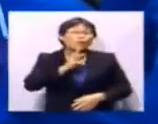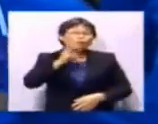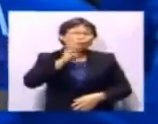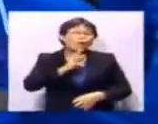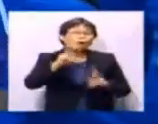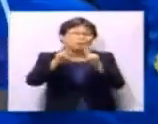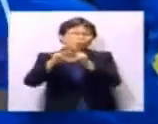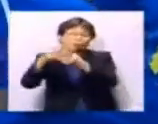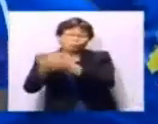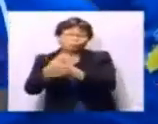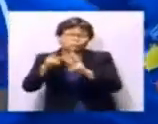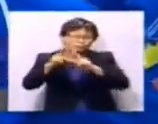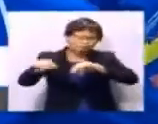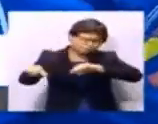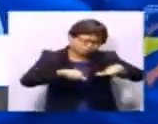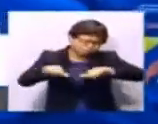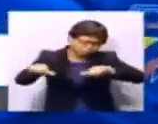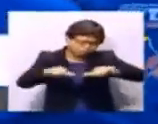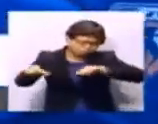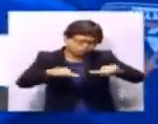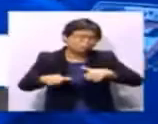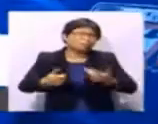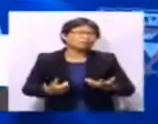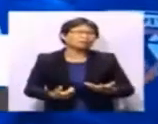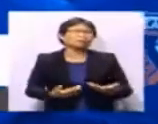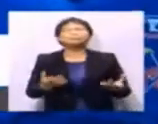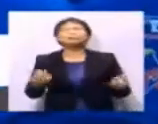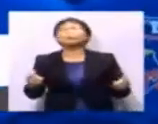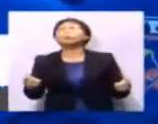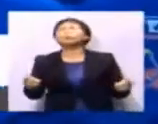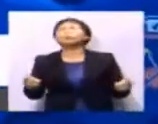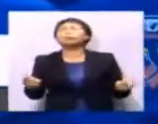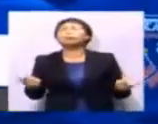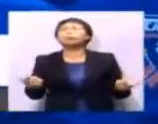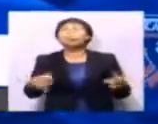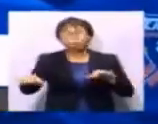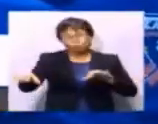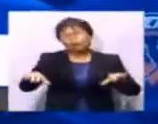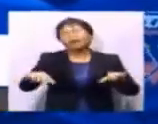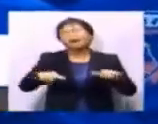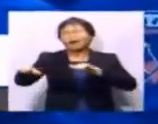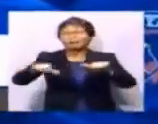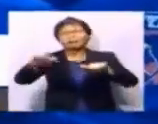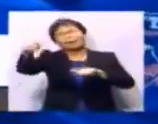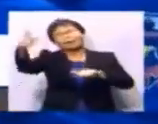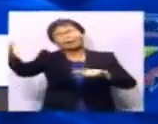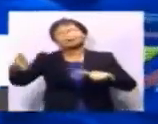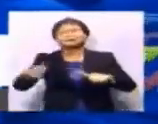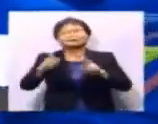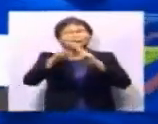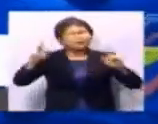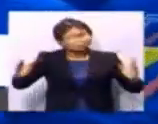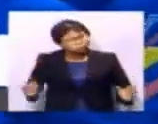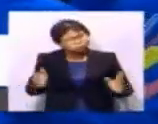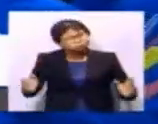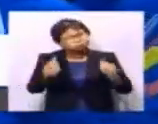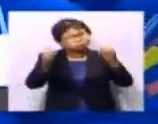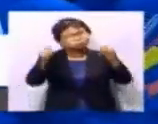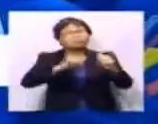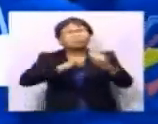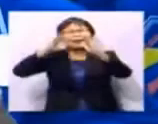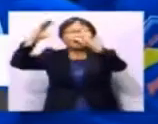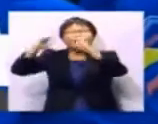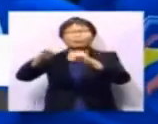baru ni sangat-sangat aktif. Dan orang ni kadang-kadang tak ada apa nak buat, orang suka buat macam-macam aktiviti. Memang sangat-sangat menggalakkan lah. So saya